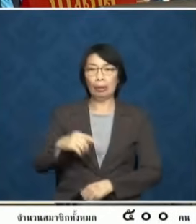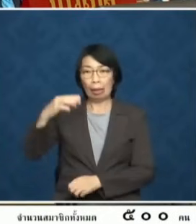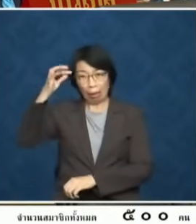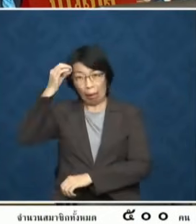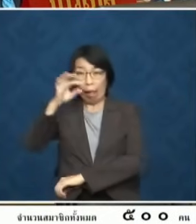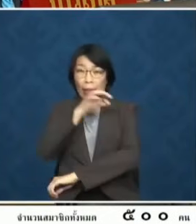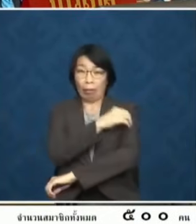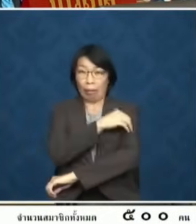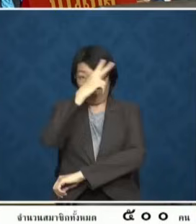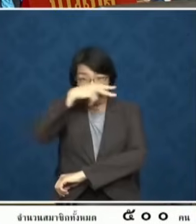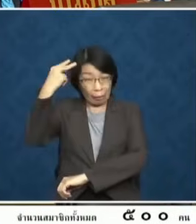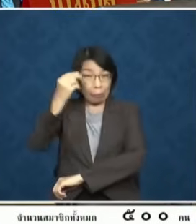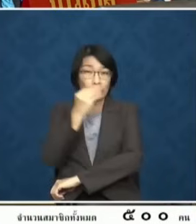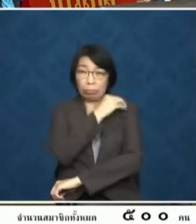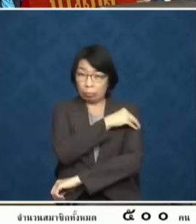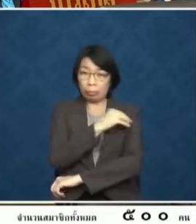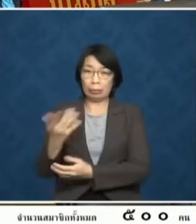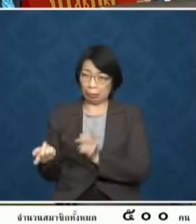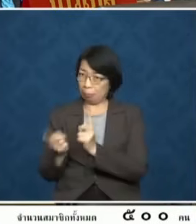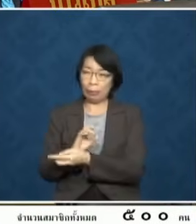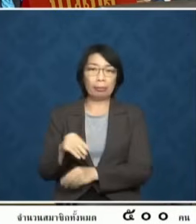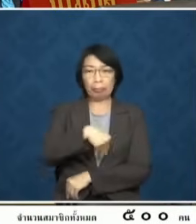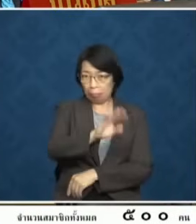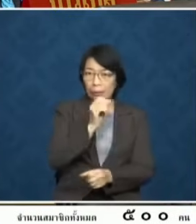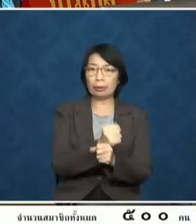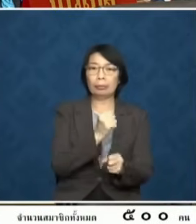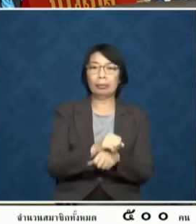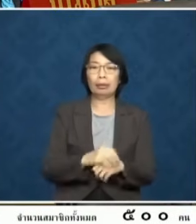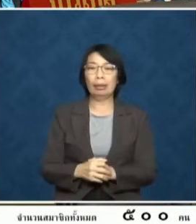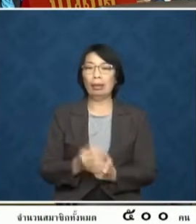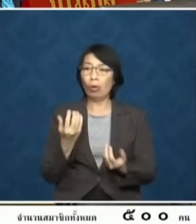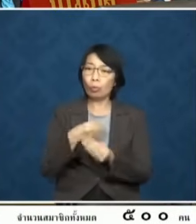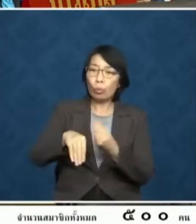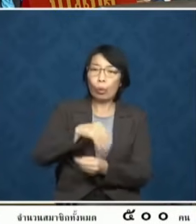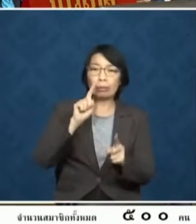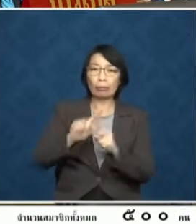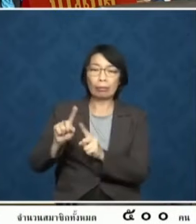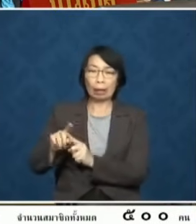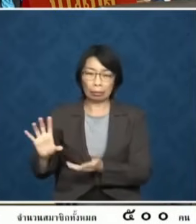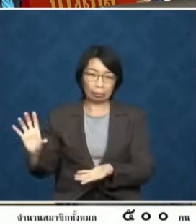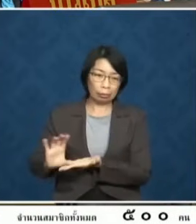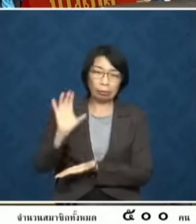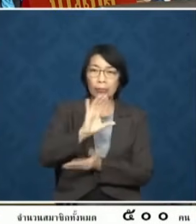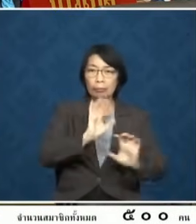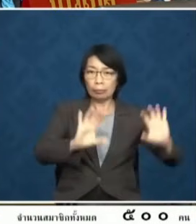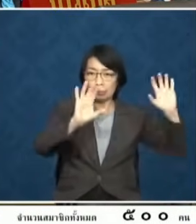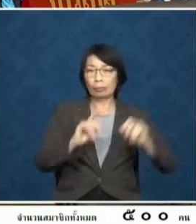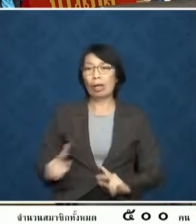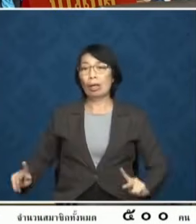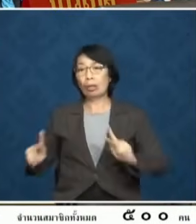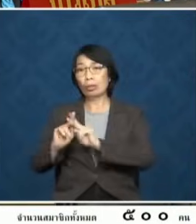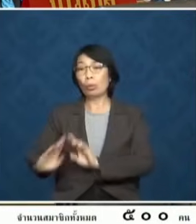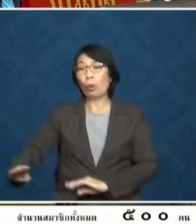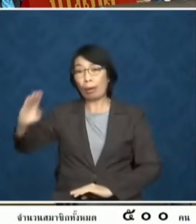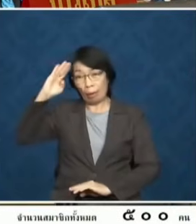ในกองทัพทและคืนธุรกิจกองทัพหลายหมื่นล้านให้กับรัฐบาลปรับลดงบกะลาโหมกลับไปเท่า